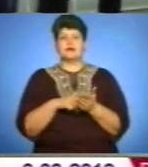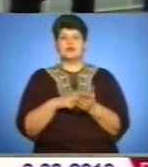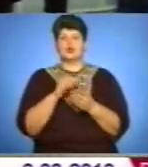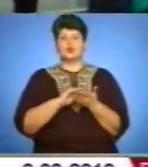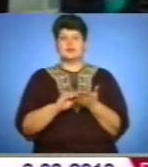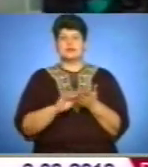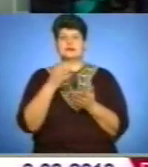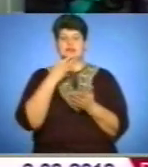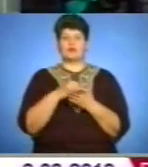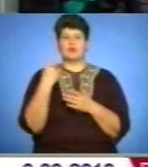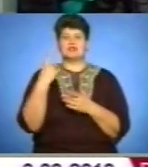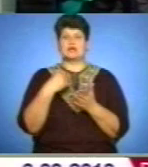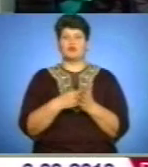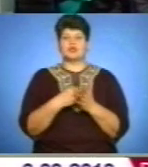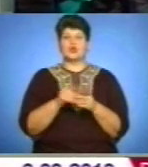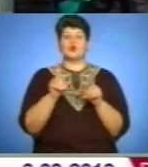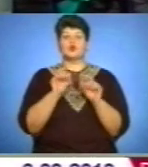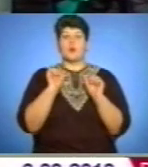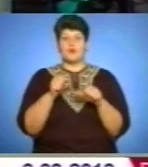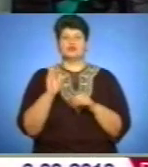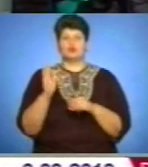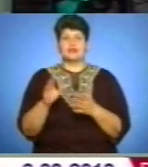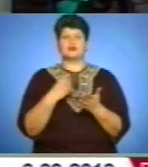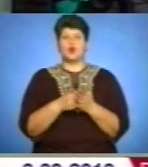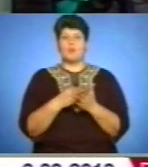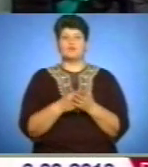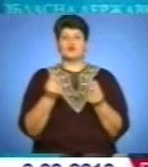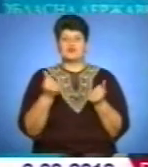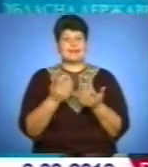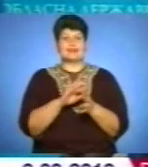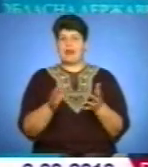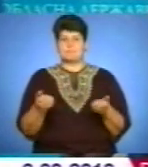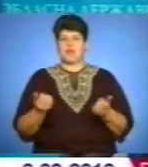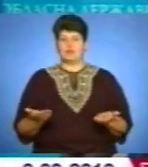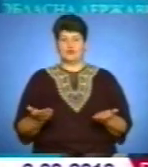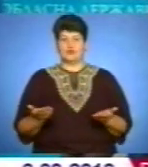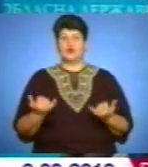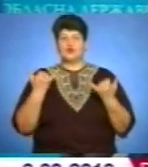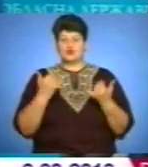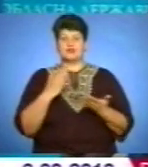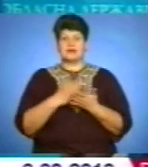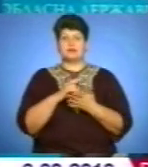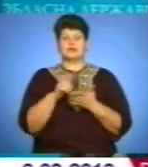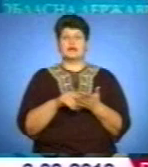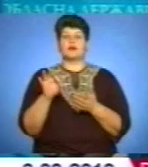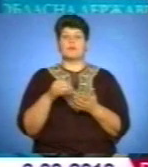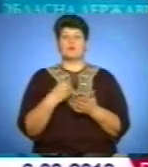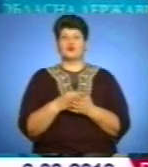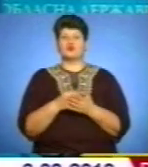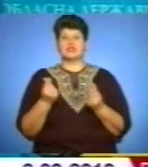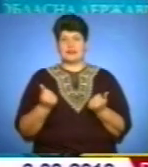про обласний бюджет. А саме що може бути, якщо бюджет не приймуть? Сьогодні стоїть питання про бюджет.